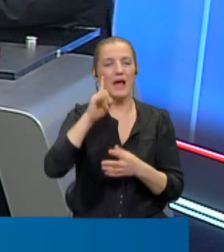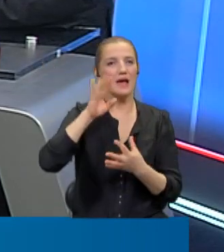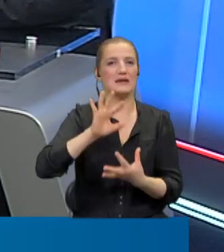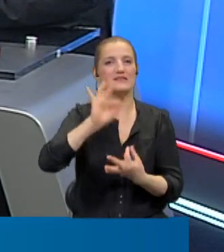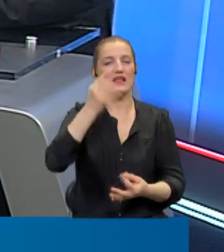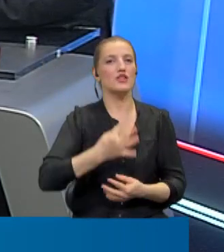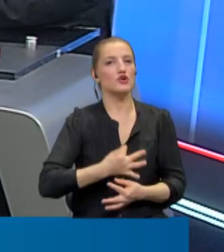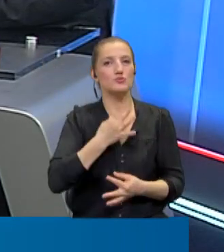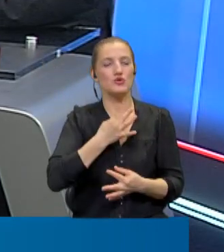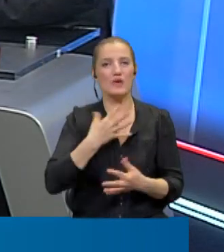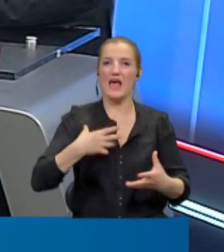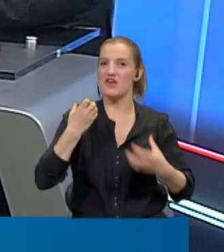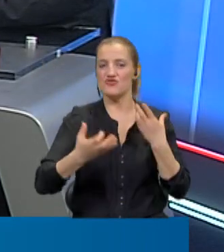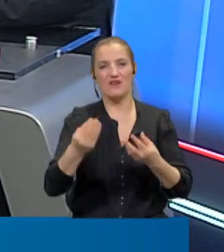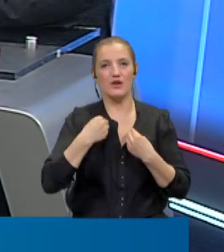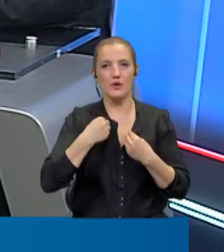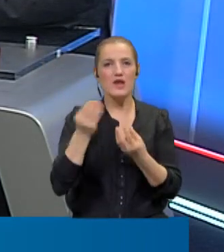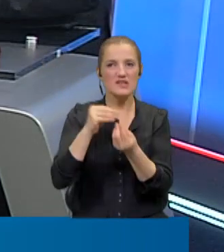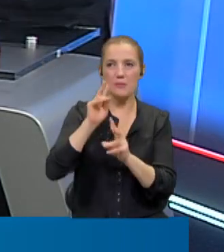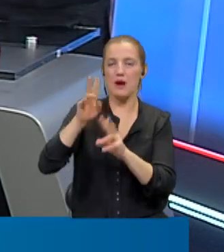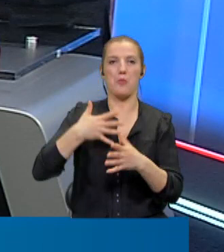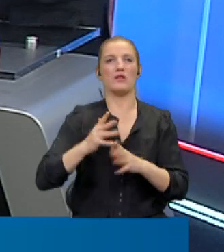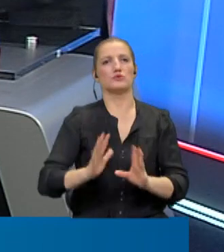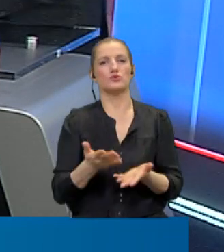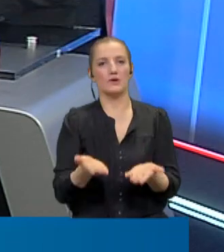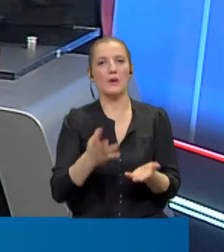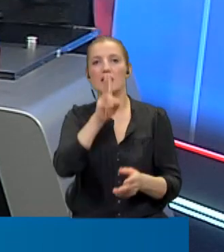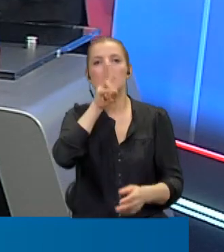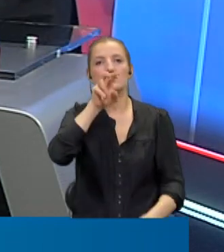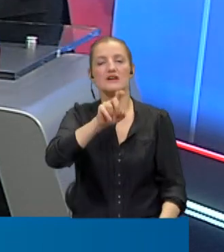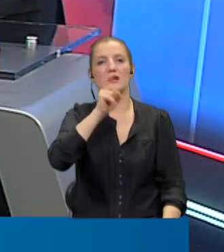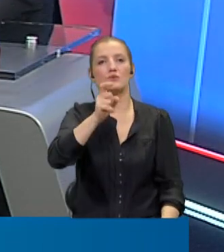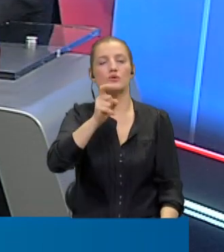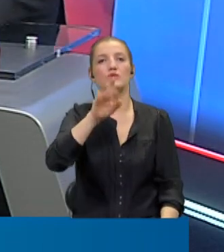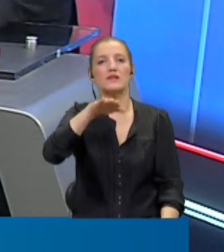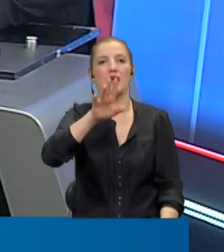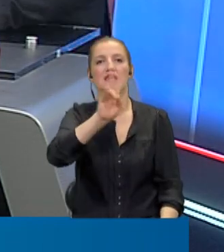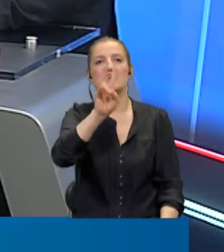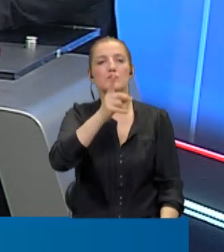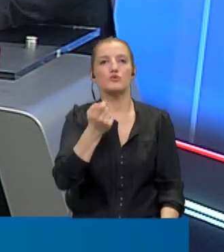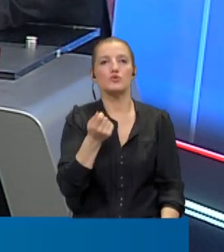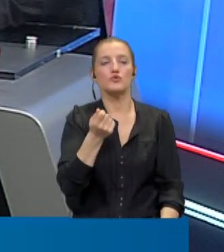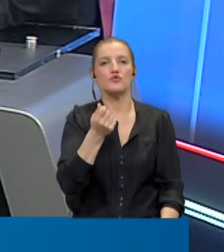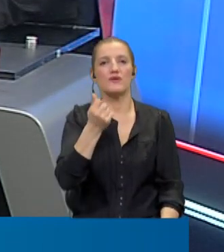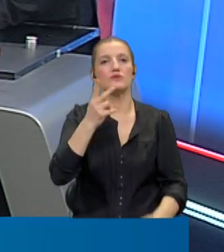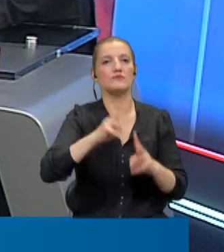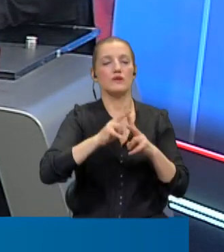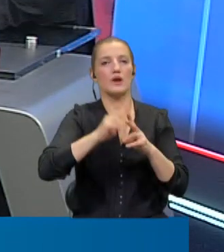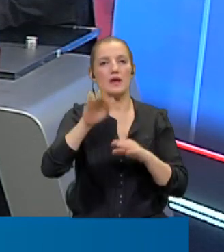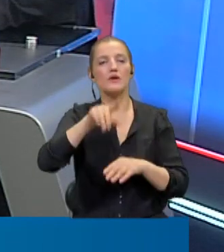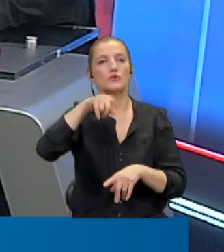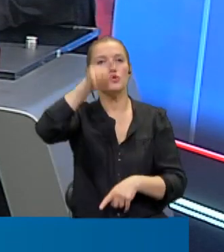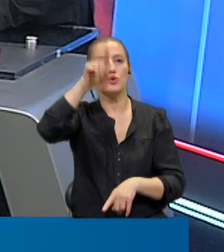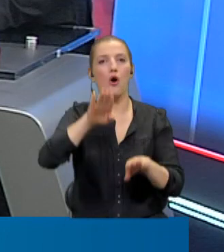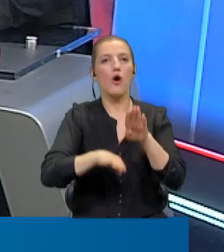insana böyle bir umut verir Coşku veriyor zamları bakınca da morali bozuluyor v289 20 kuruş gelmiş elektrik faturam günlük